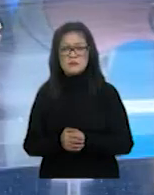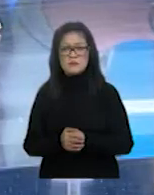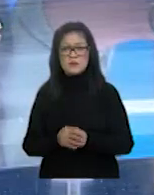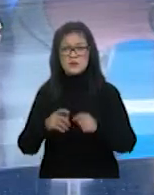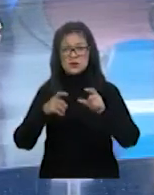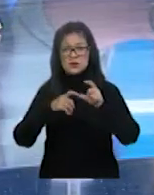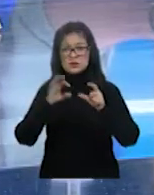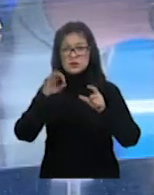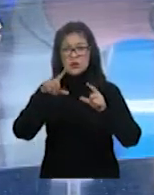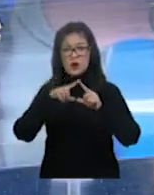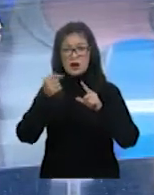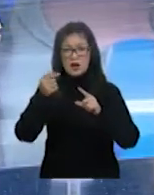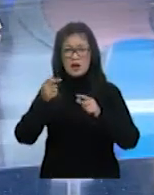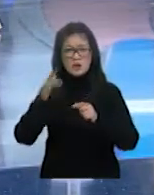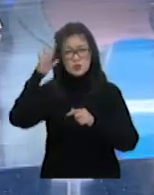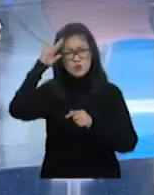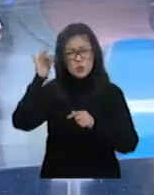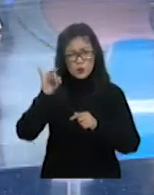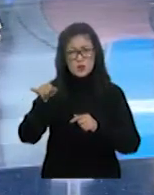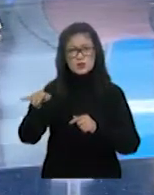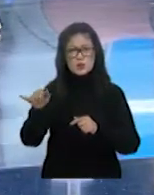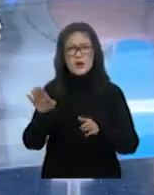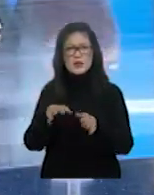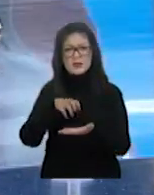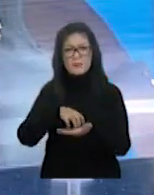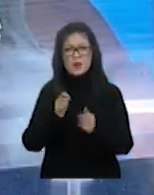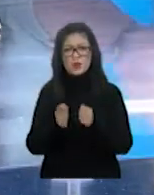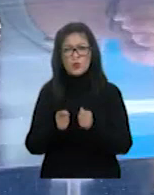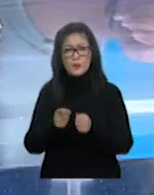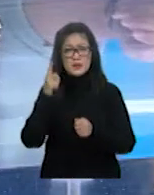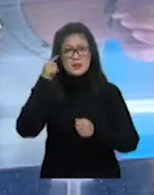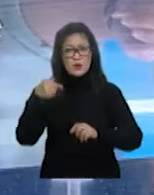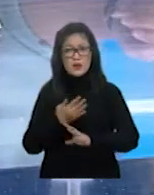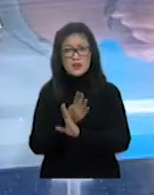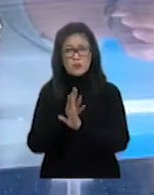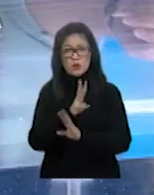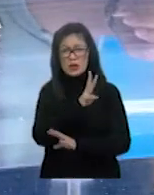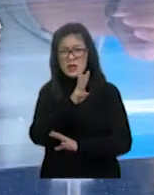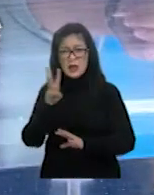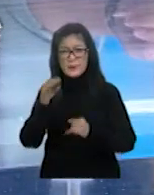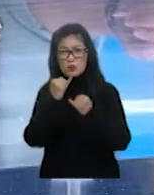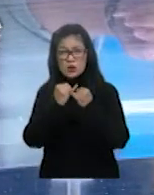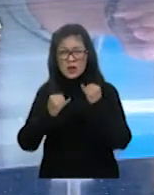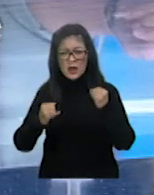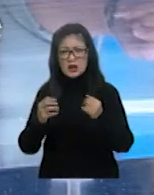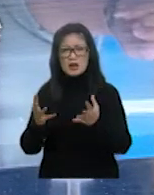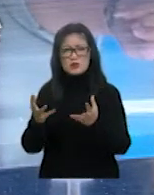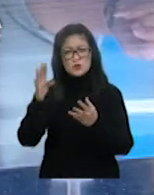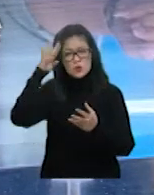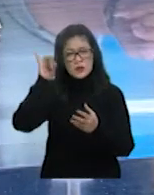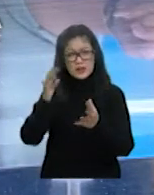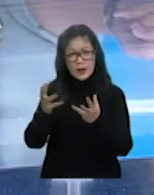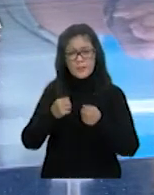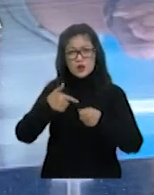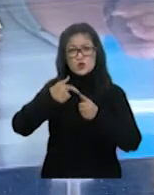Pemirsa, kelangkaan solar juga terjadi di Tuban, Jawa Timur sejak 3 pekan terakhir. Agar mendapatkan solar, para sopir transportasi umum